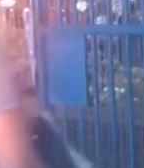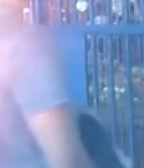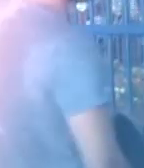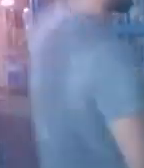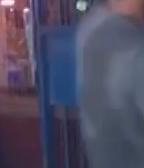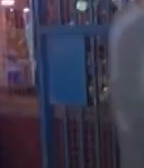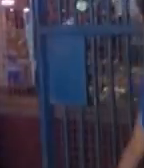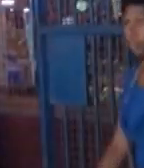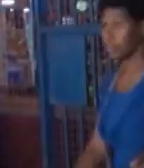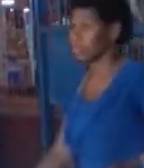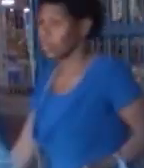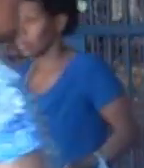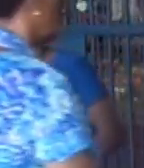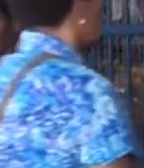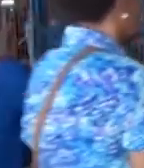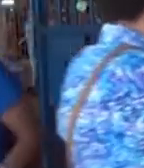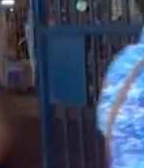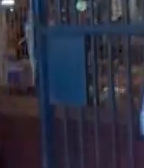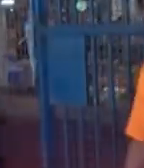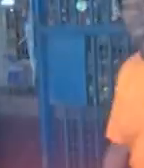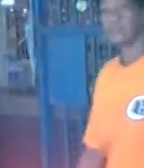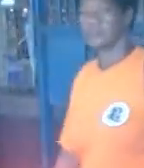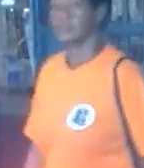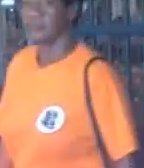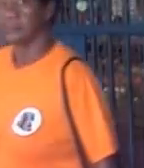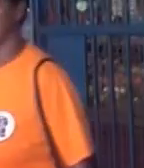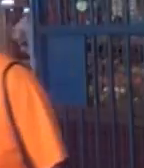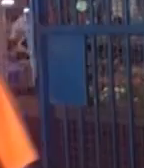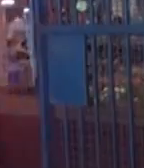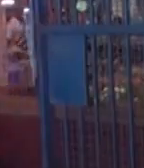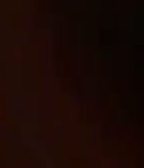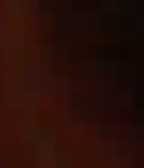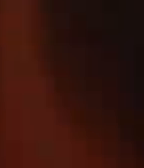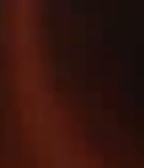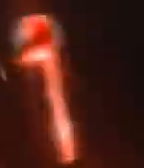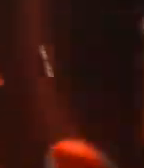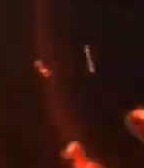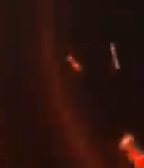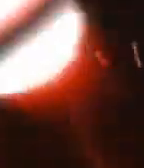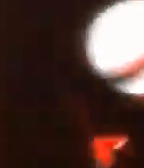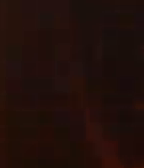कुमारस्वामी नायक है गोंगवा लेबू लटोका रेडियो फीजी 2 में